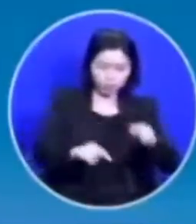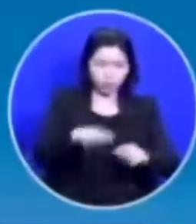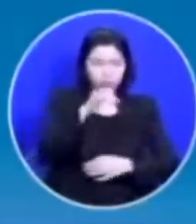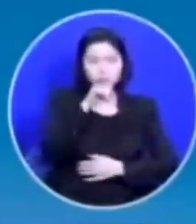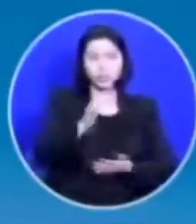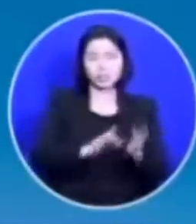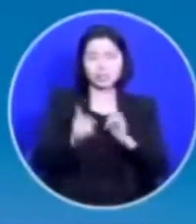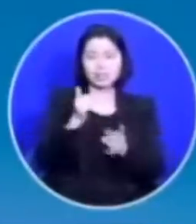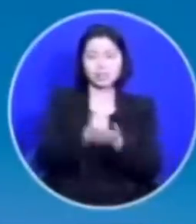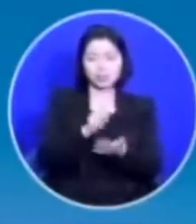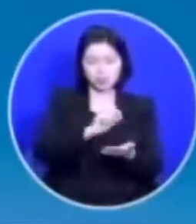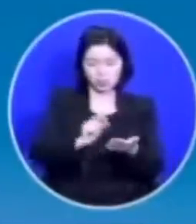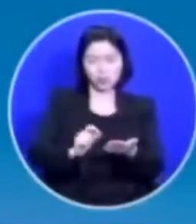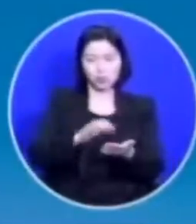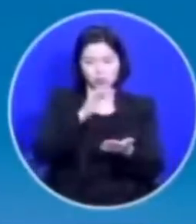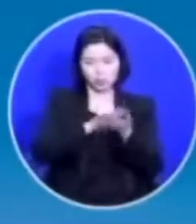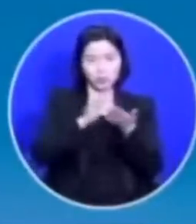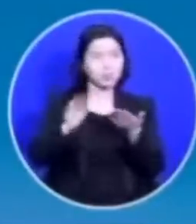기록입니다